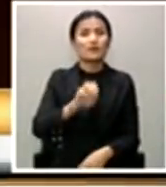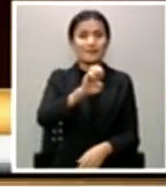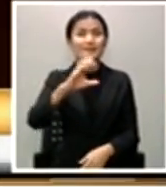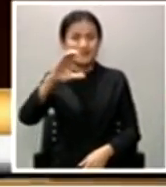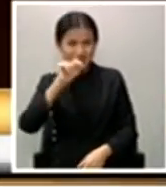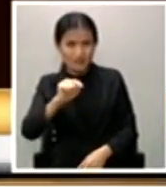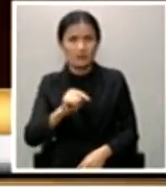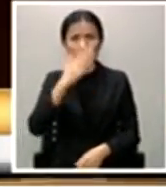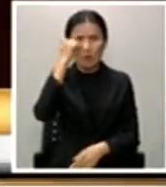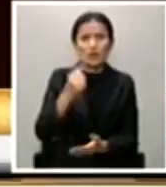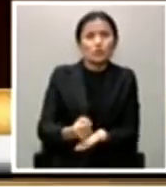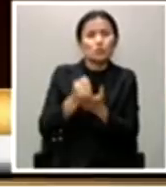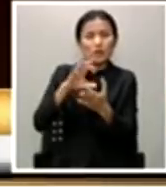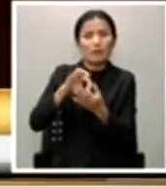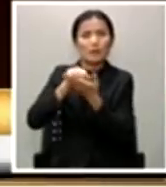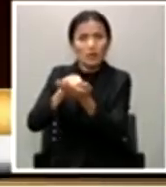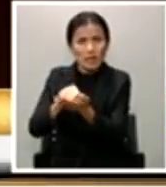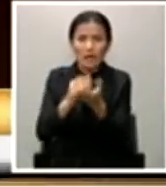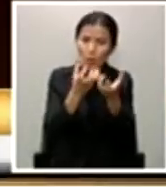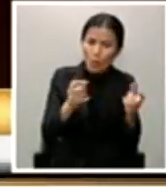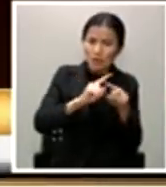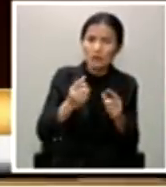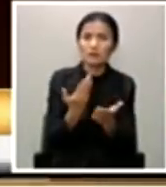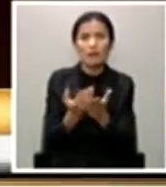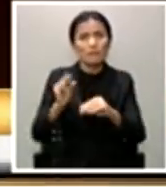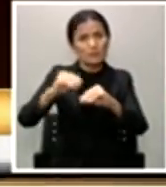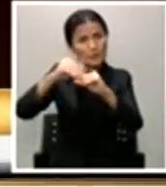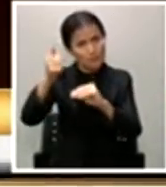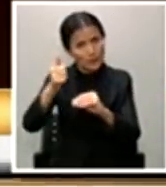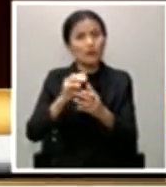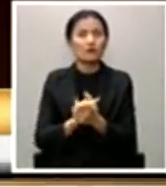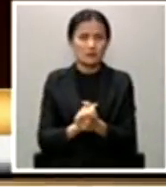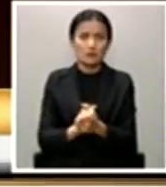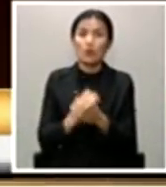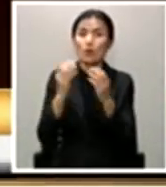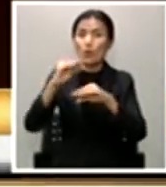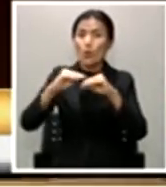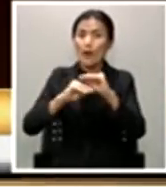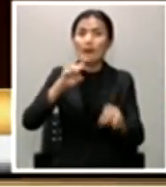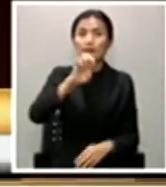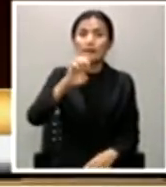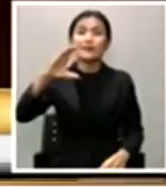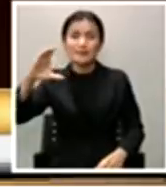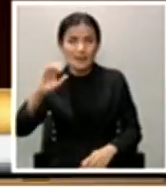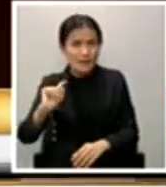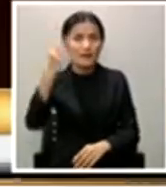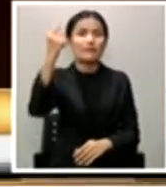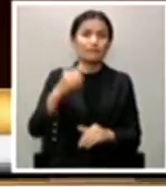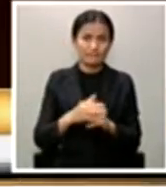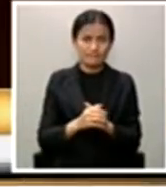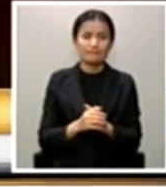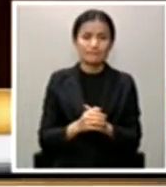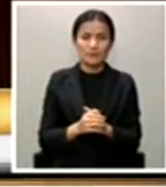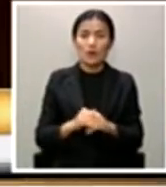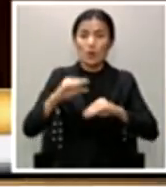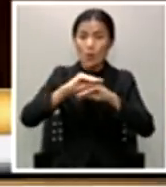มูลค่าของผลผลิตบริการของเราให้ได้ฉะนั้นโครงการ EEC มันจึงเกิดขึ้นมาโคร